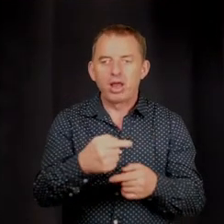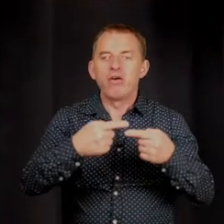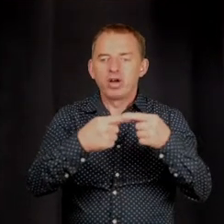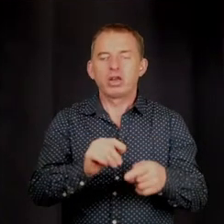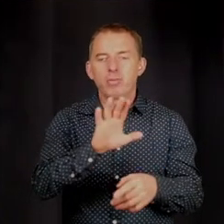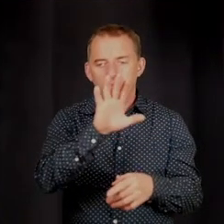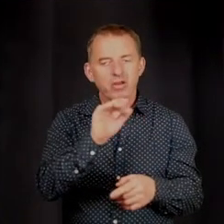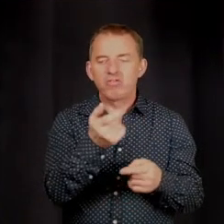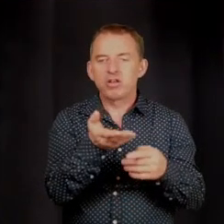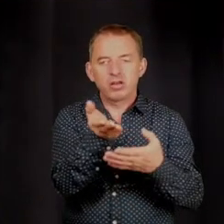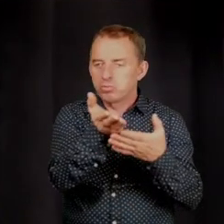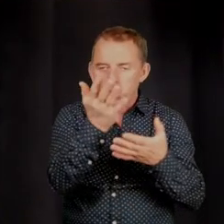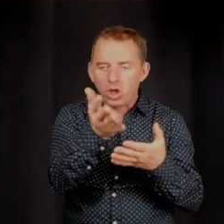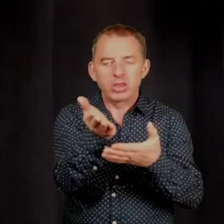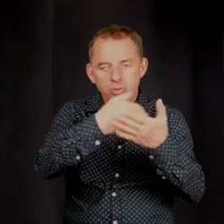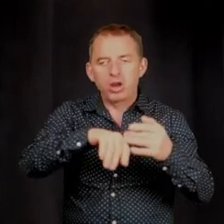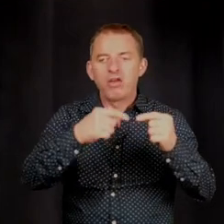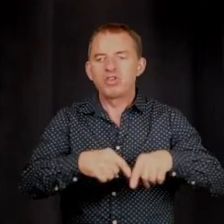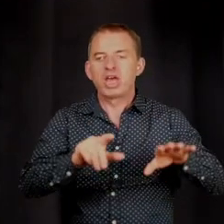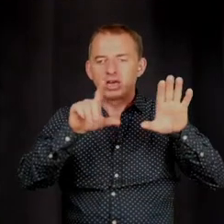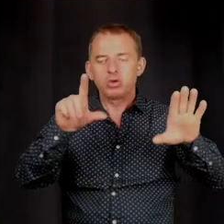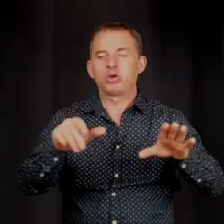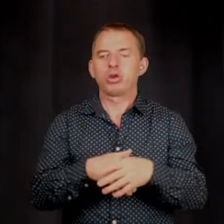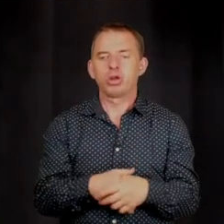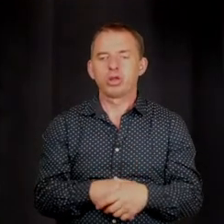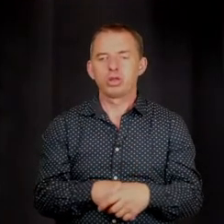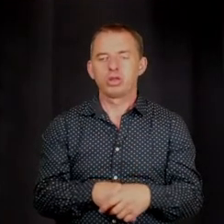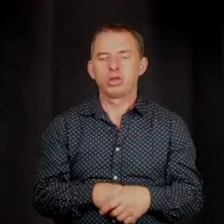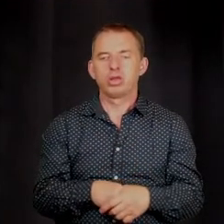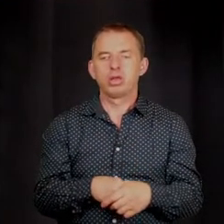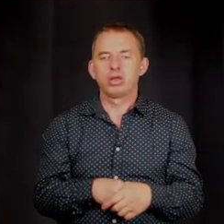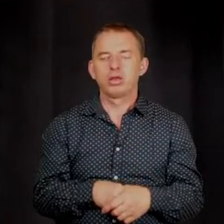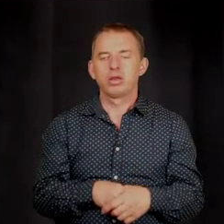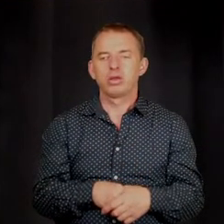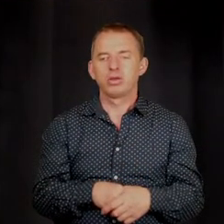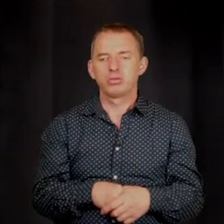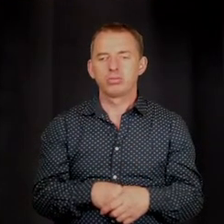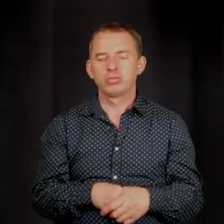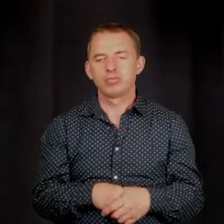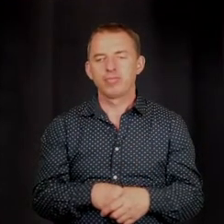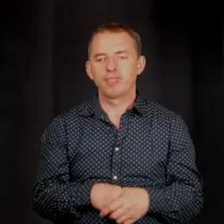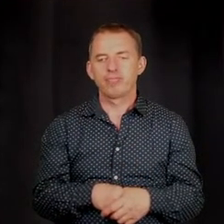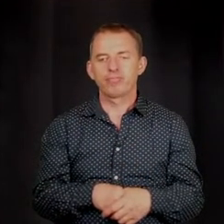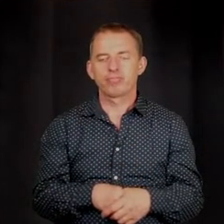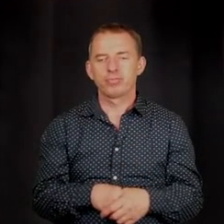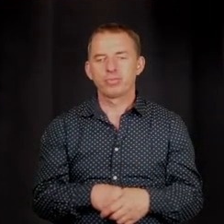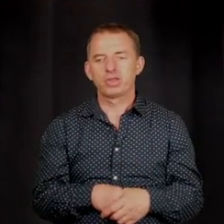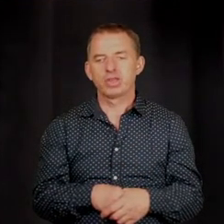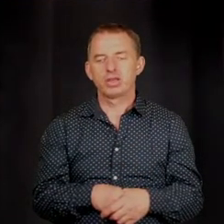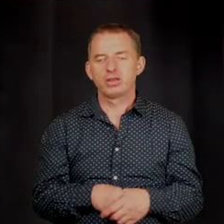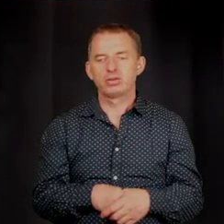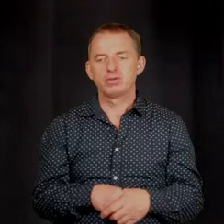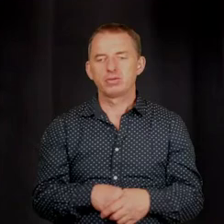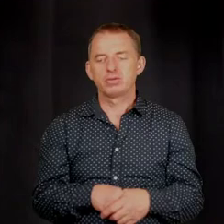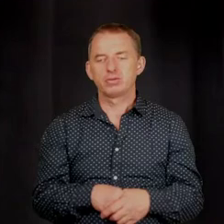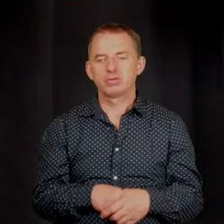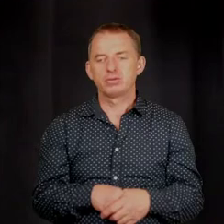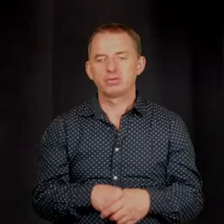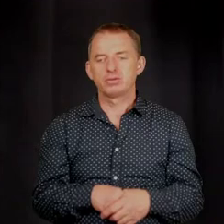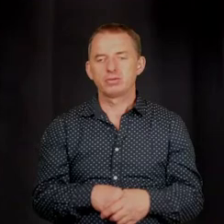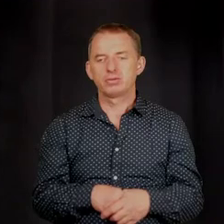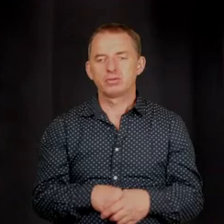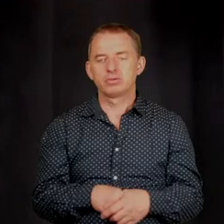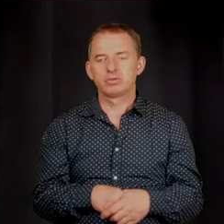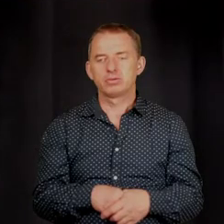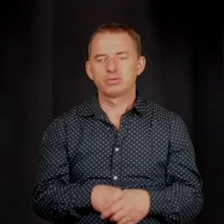5 swojej księgi, w rozdziale 5, w wersecie 7. Therefore be patient, brethren, until the coming of the